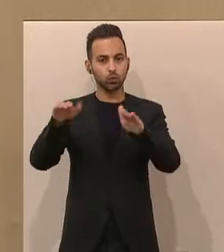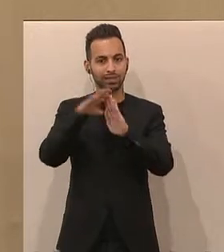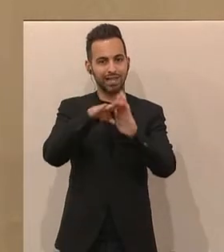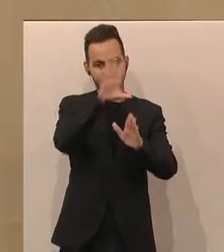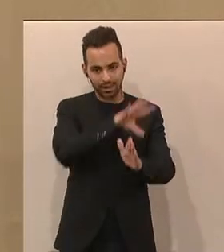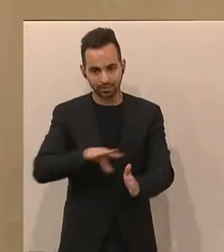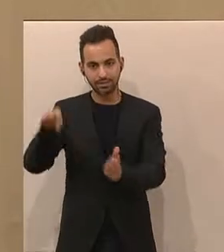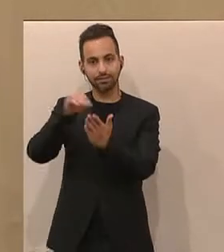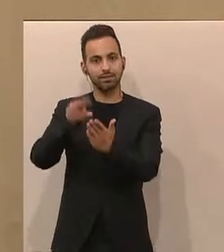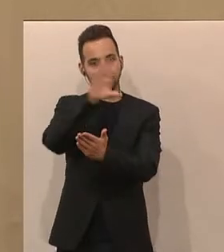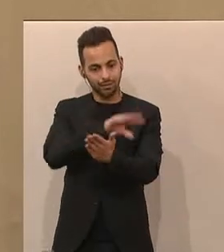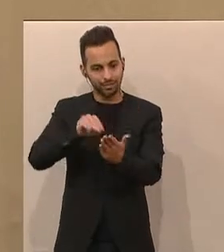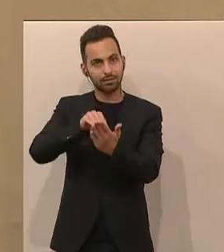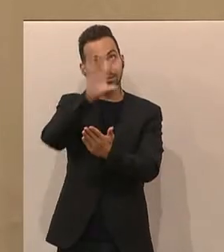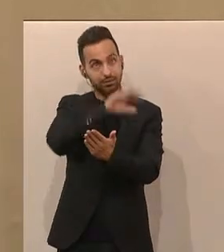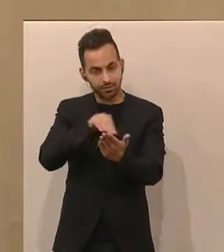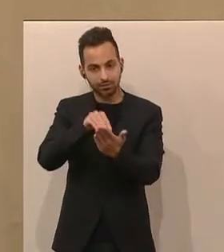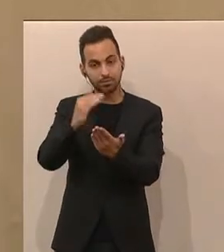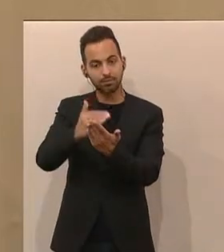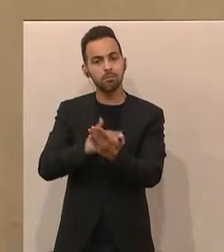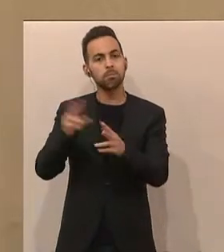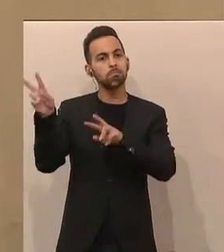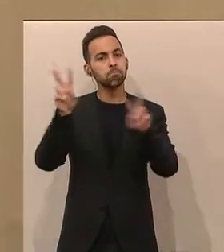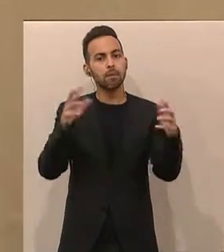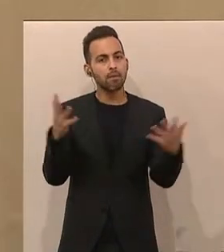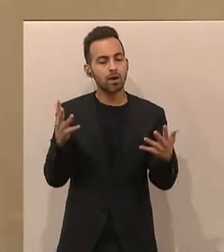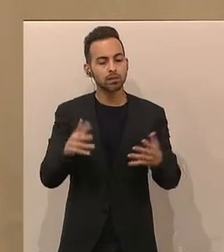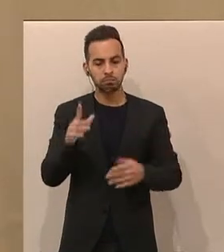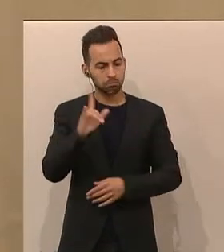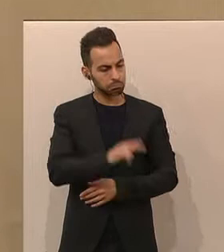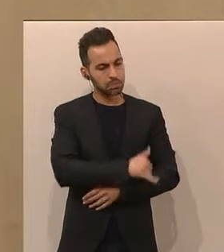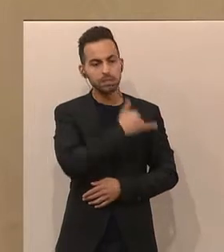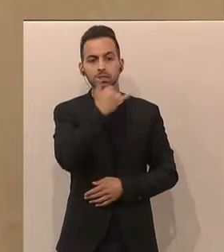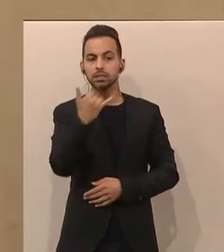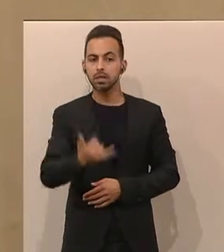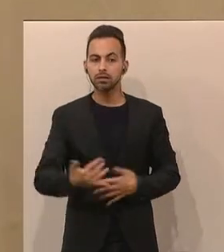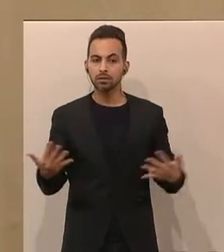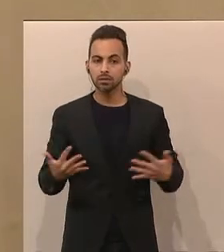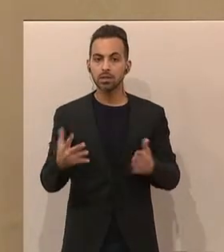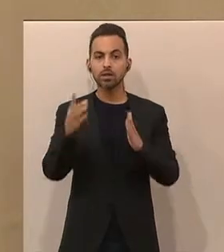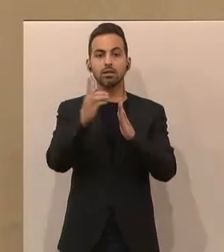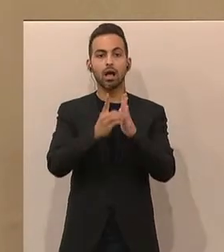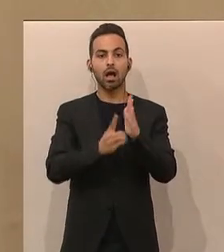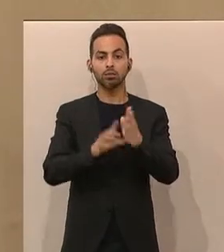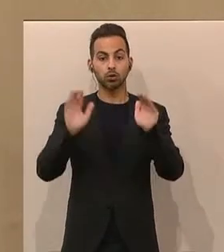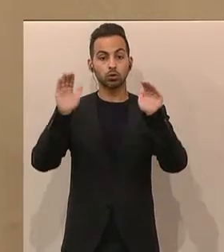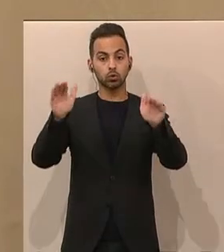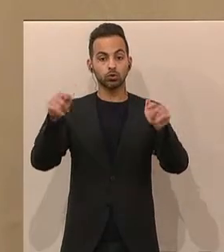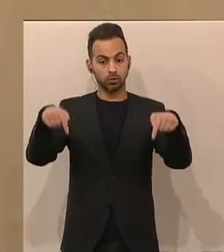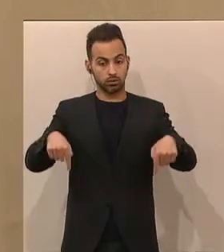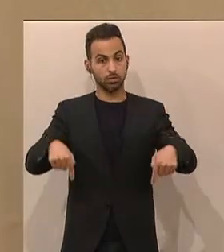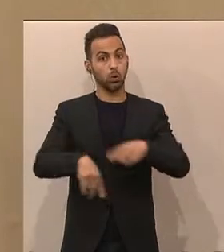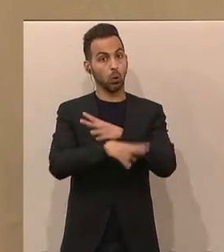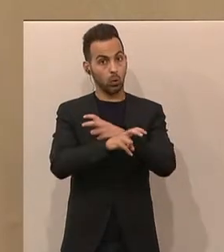oder überwiegend darum, das bis dato sehr hohe Datenschutzniveau, das wir hier in Österreich gehabt